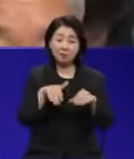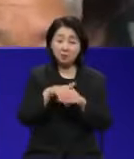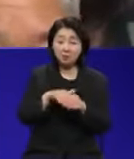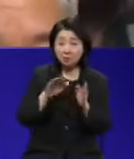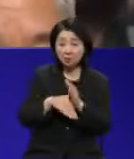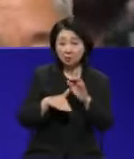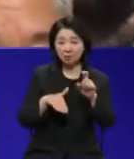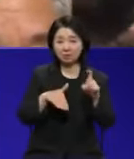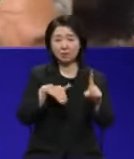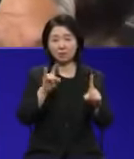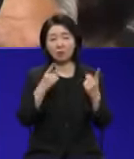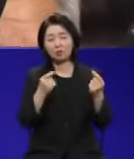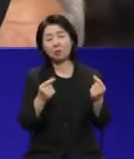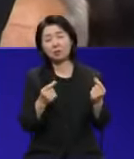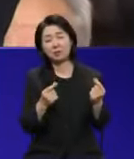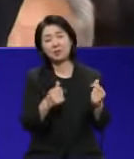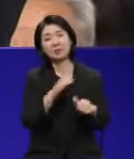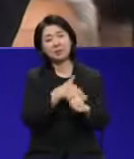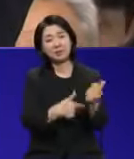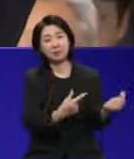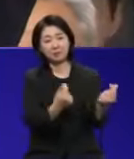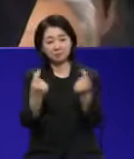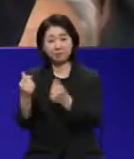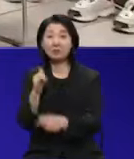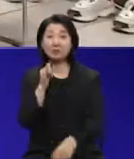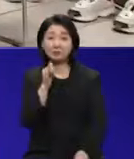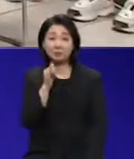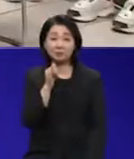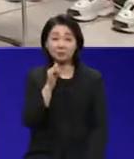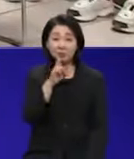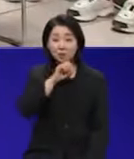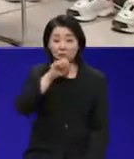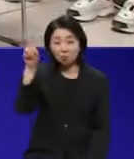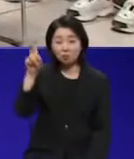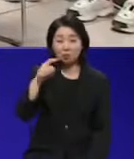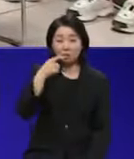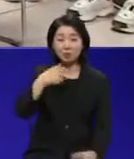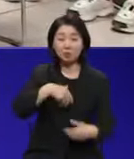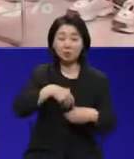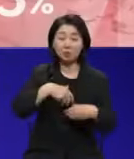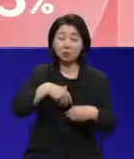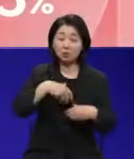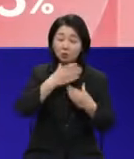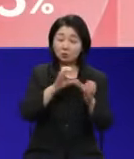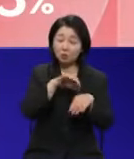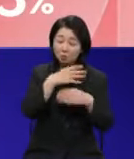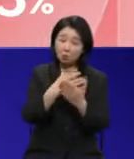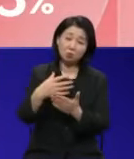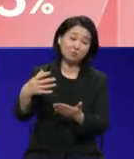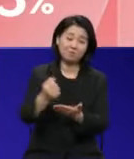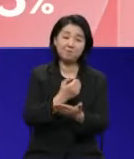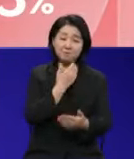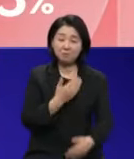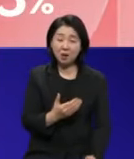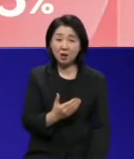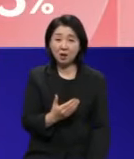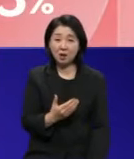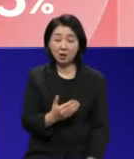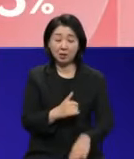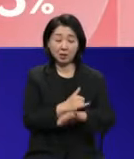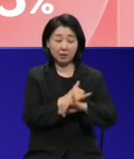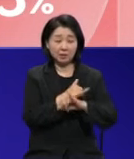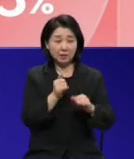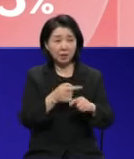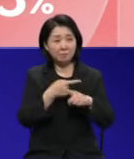그렇고 양성은 비슷한 겁니다 지금 어 그 용인도 완전히 민주당이 다 이겼고 그니까 참이 유권자의이